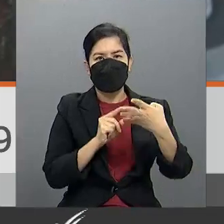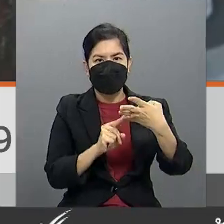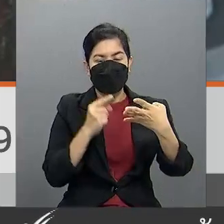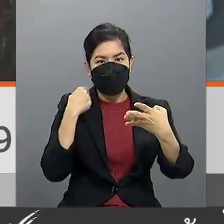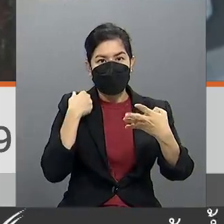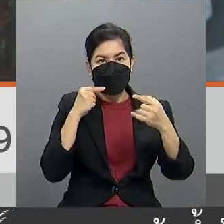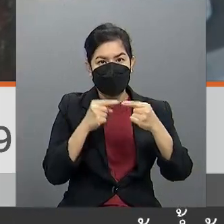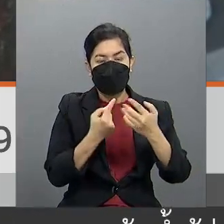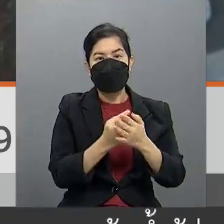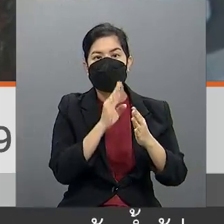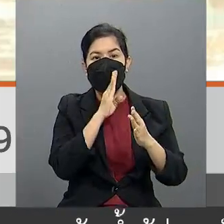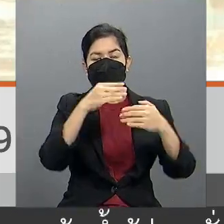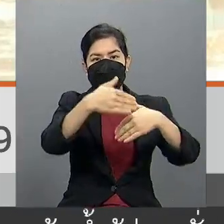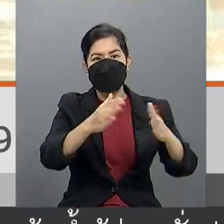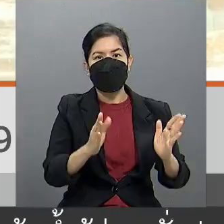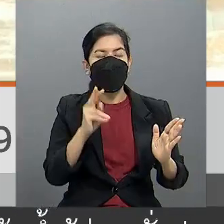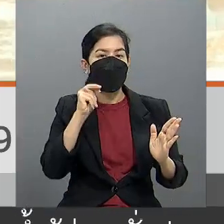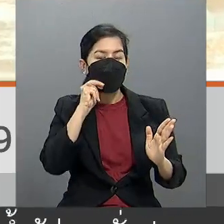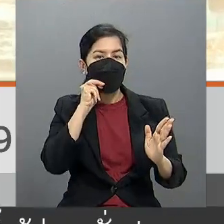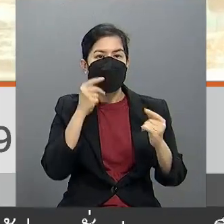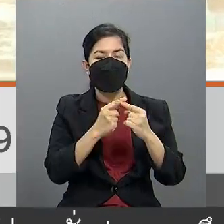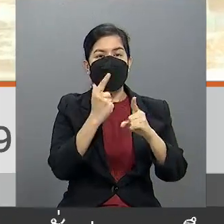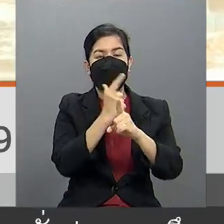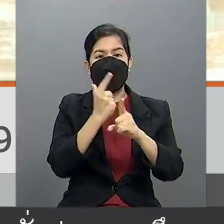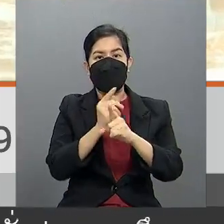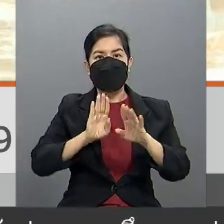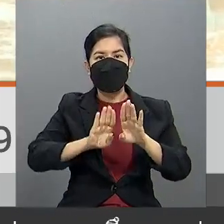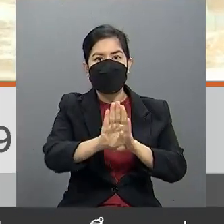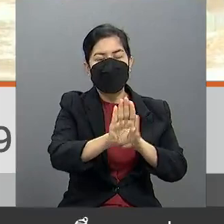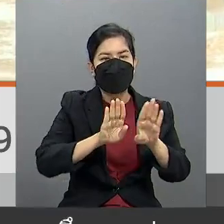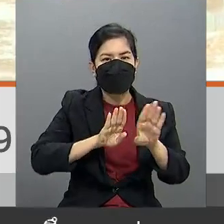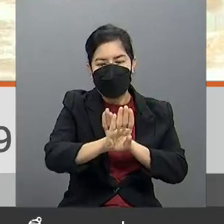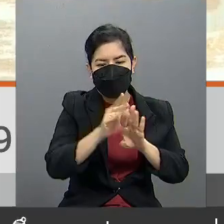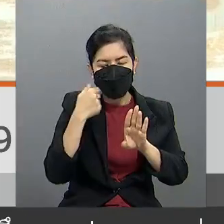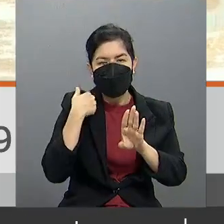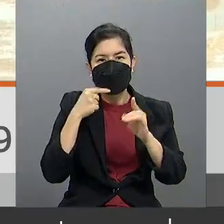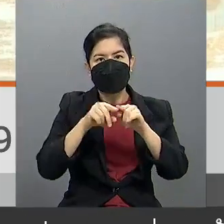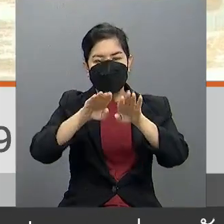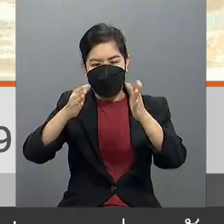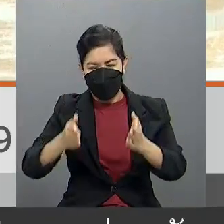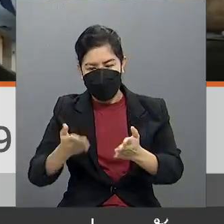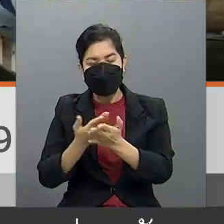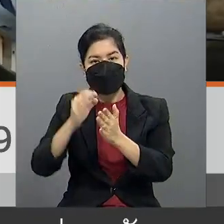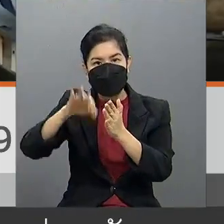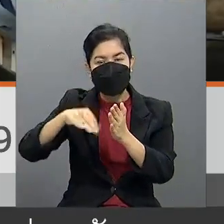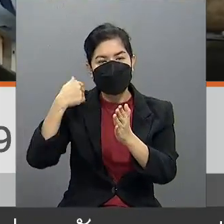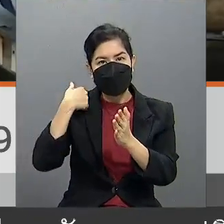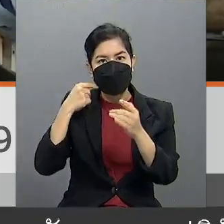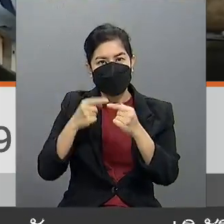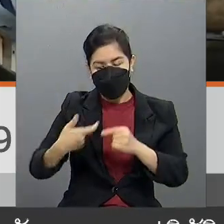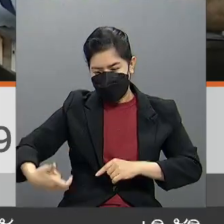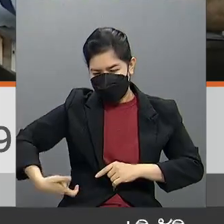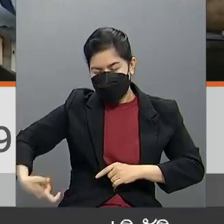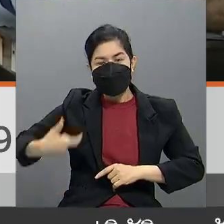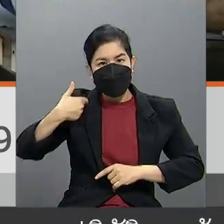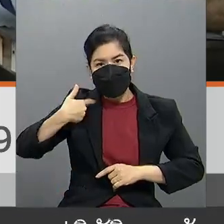ห้องส้วมแบบหยอดเหรียญอ่างล้างมือที่ปัสสาวะก๊อกน้ำสายฉีดชำระหรือจุดสัมผัสที่ใช้ร่วม